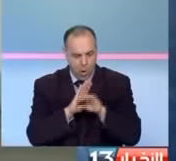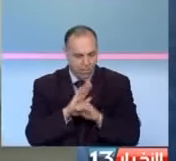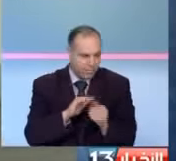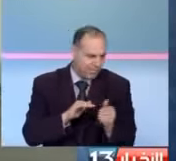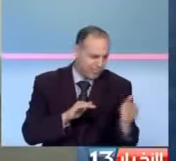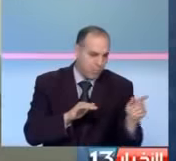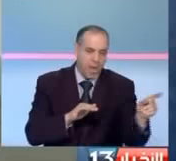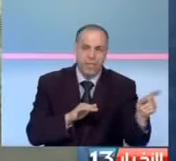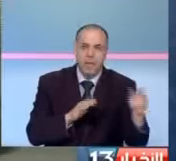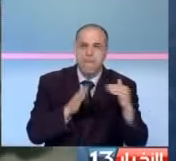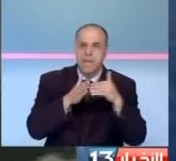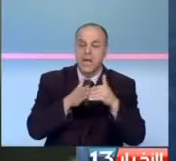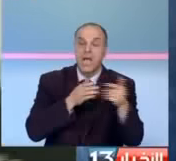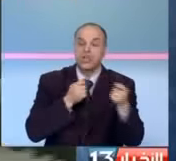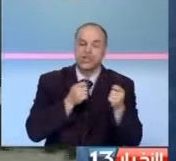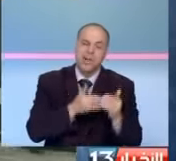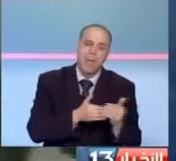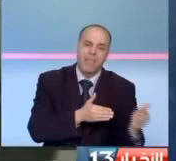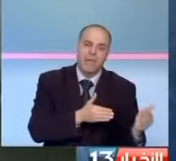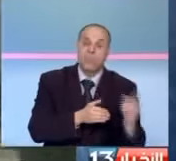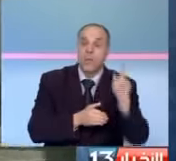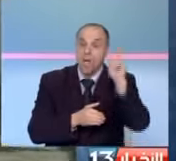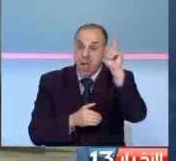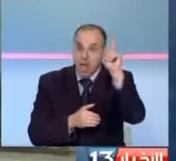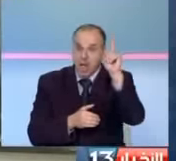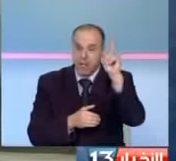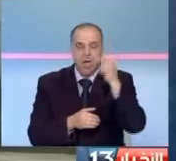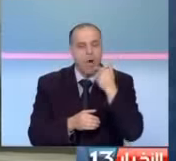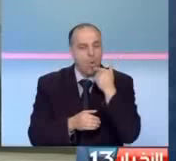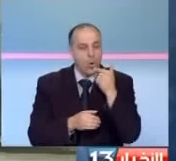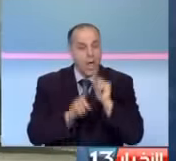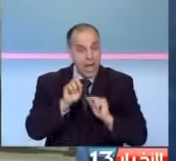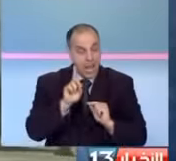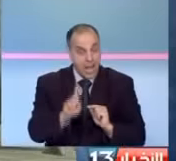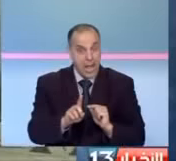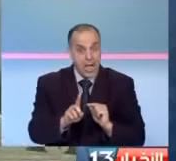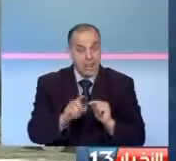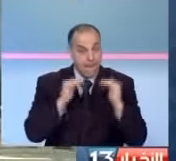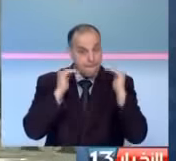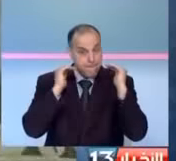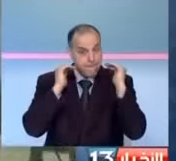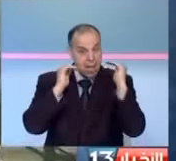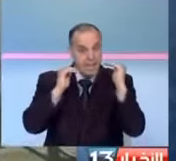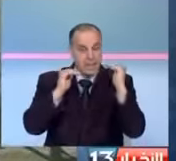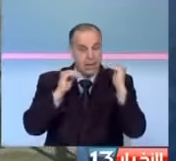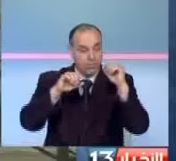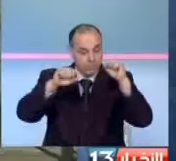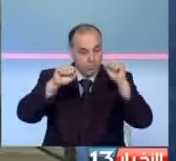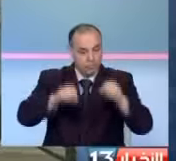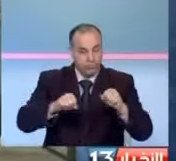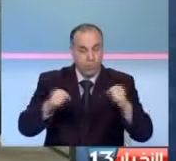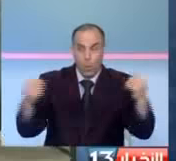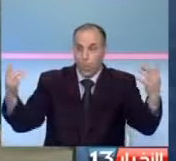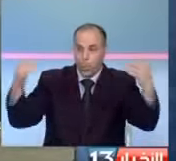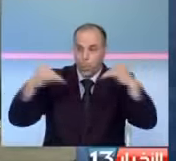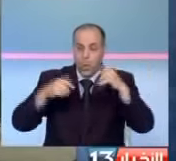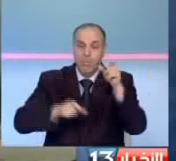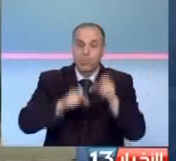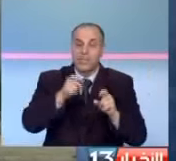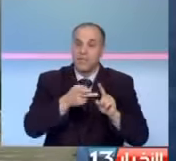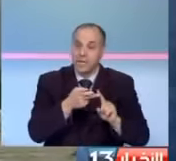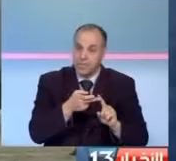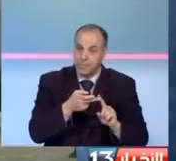إنجازها بالميناء التجاري، من شأنها أن تكون هذه المحطة قادرة على استقطاب